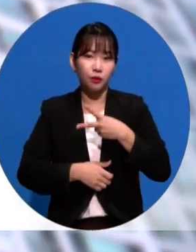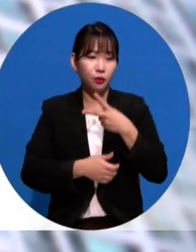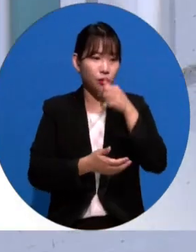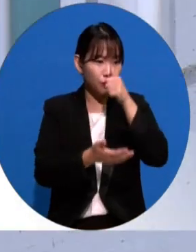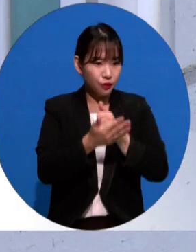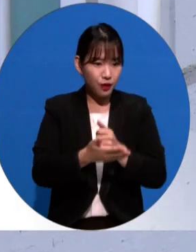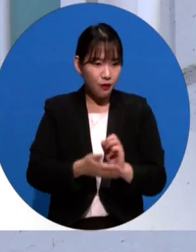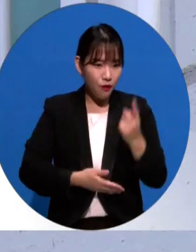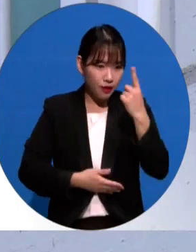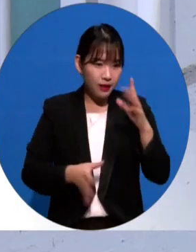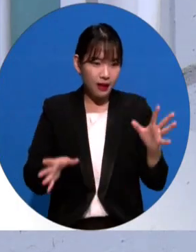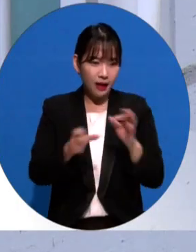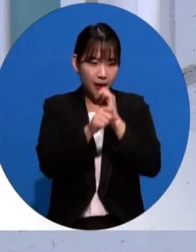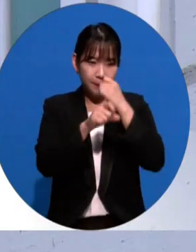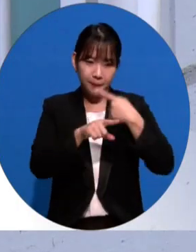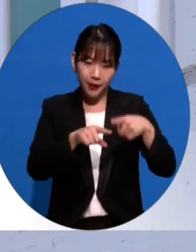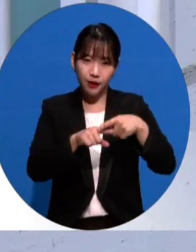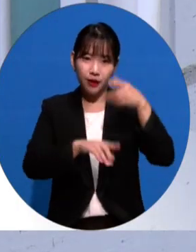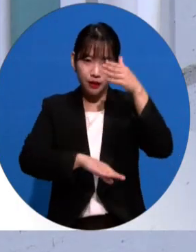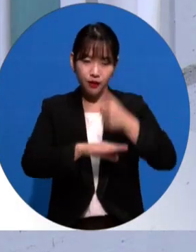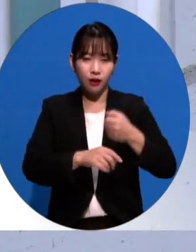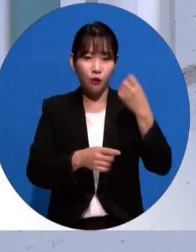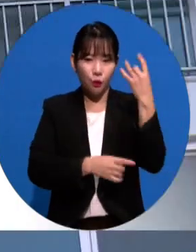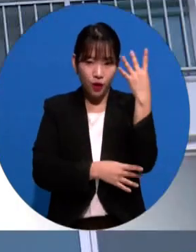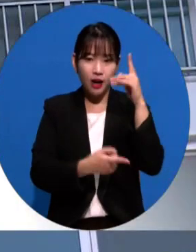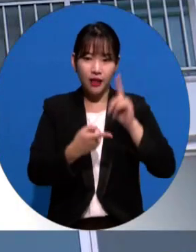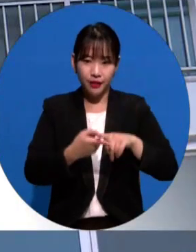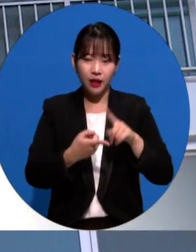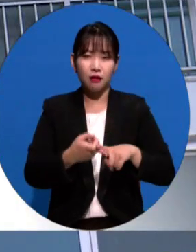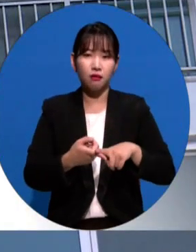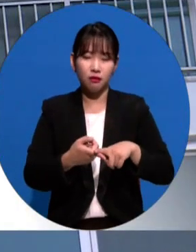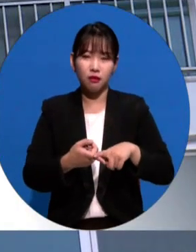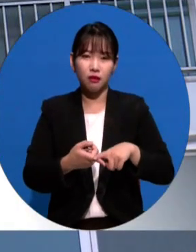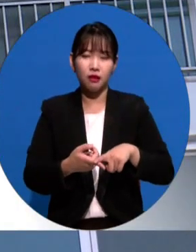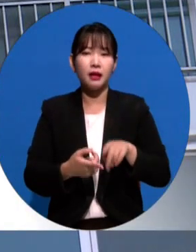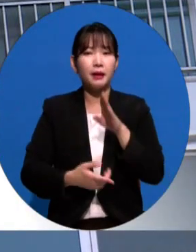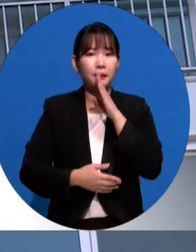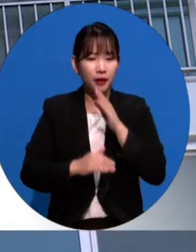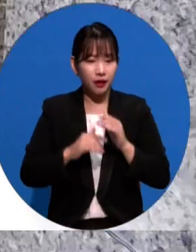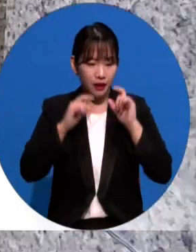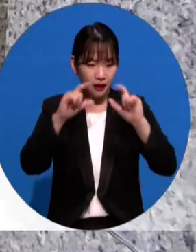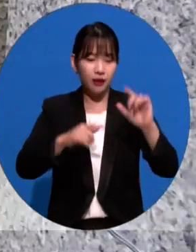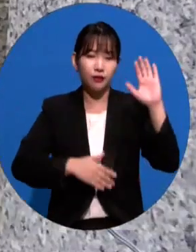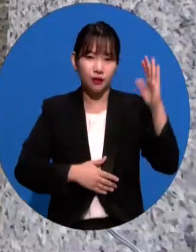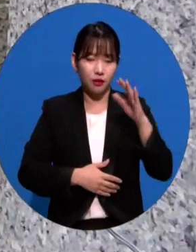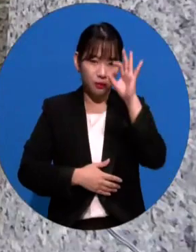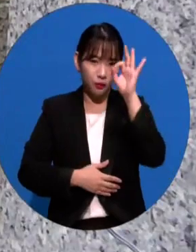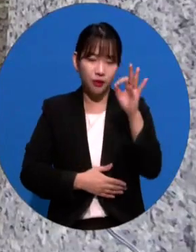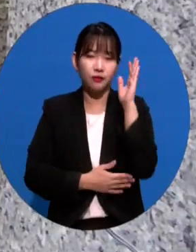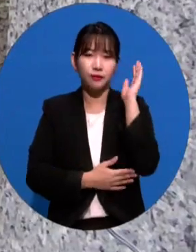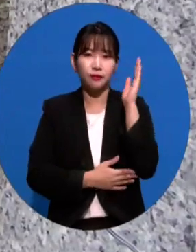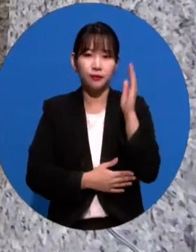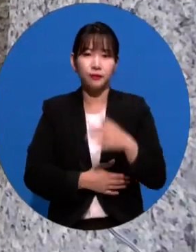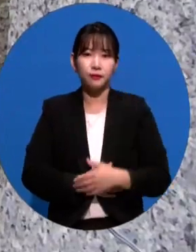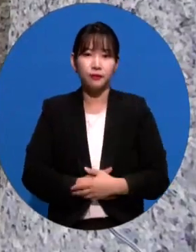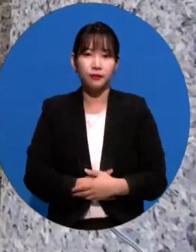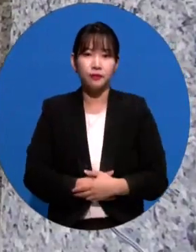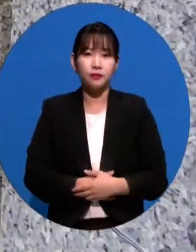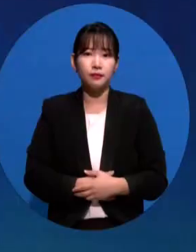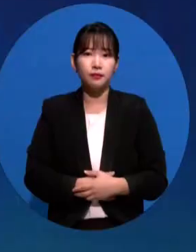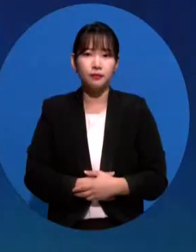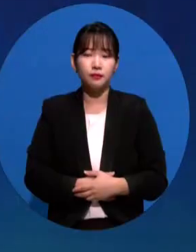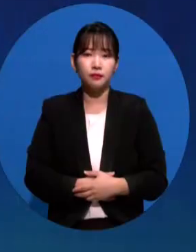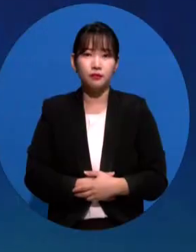등을 종합적으로 고려한 결과 원심의 양형이 합리적인 범위 내에서 이루어진 것으로 보인다고 밝혔습니다.